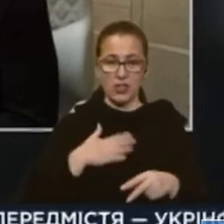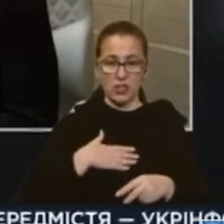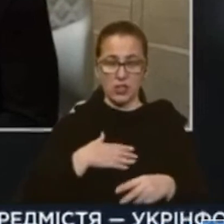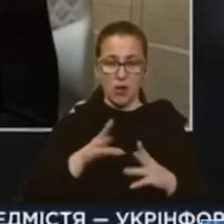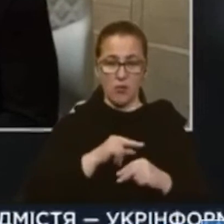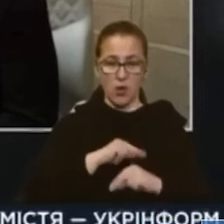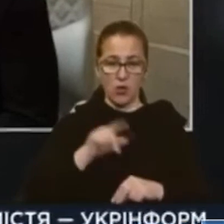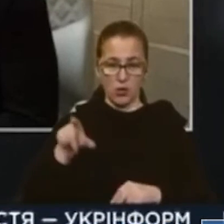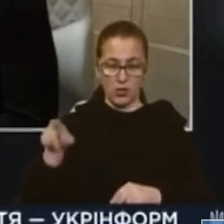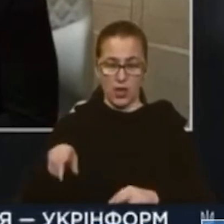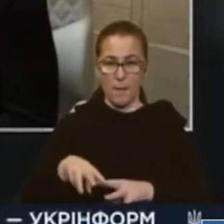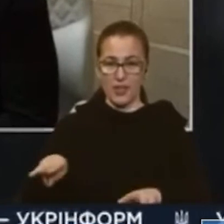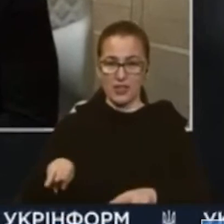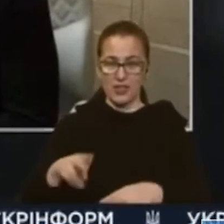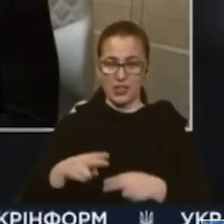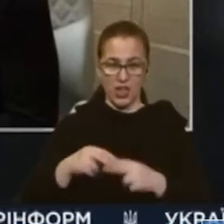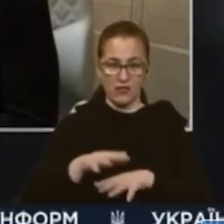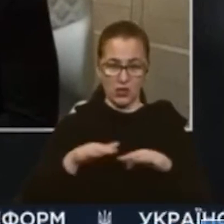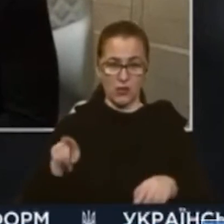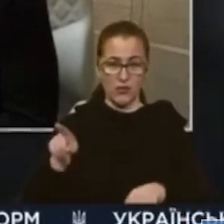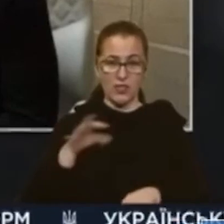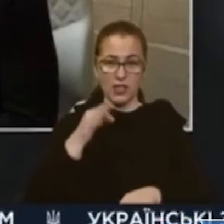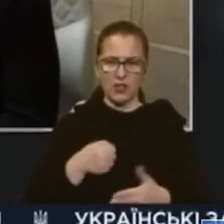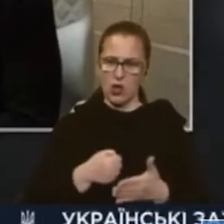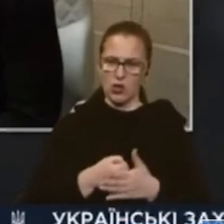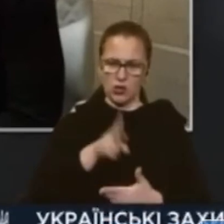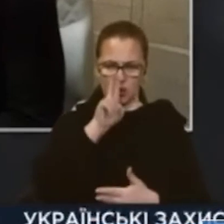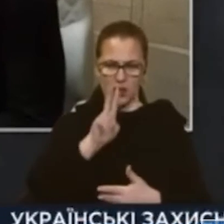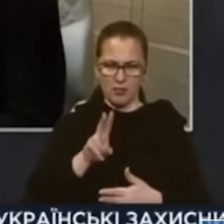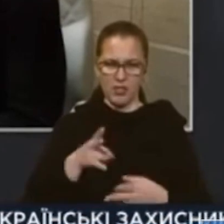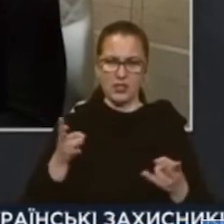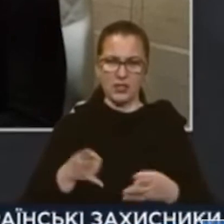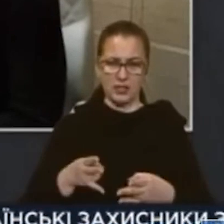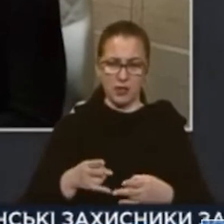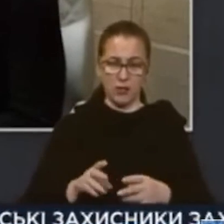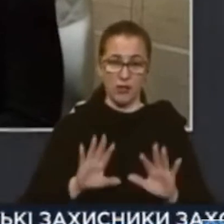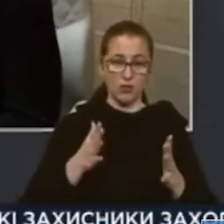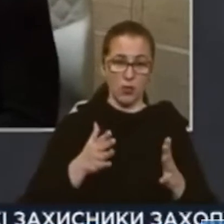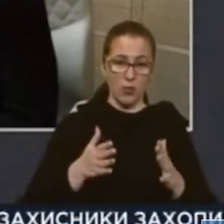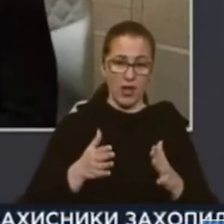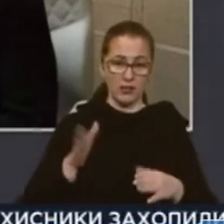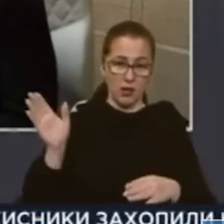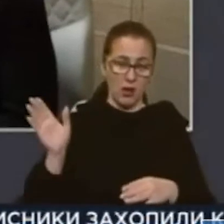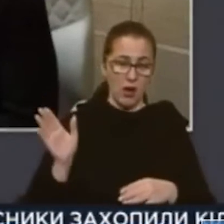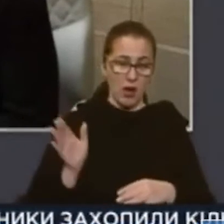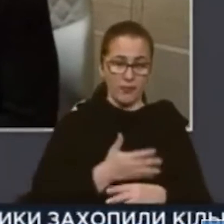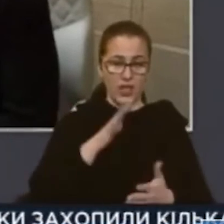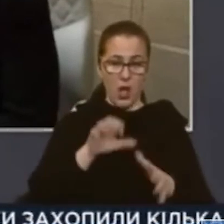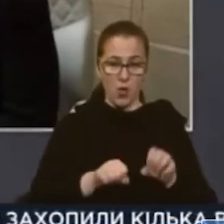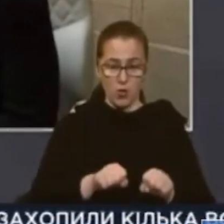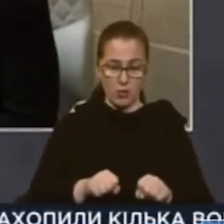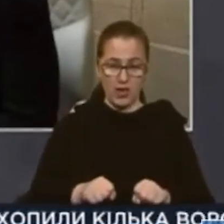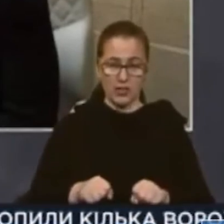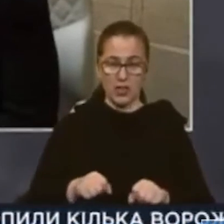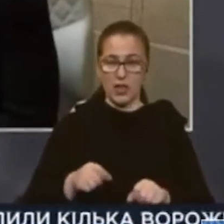мого колеги, міністра інфраструктури, він сказав, що до 2 місяців знадобиться от від моменту деокупації для того,